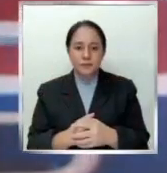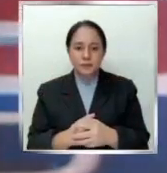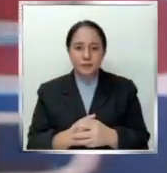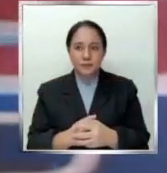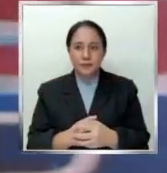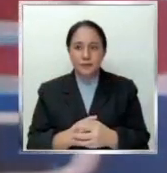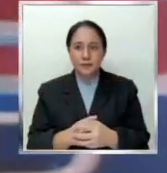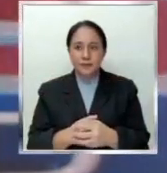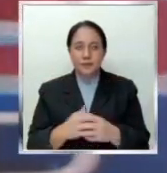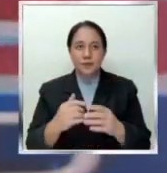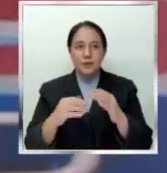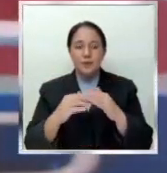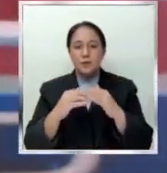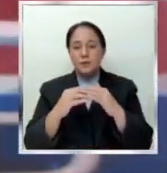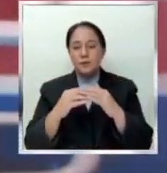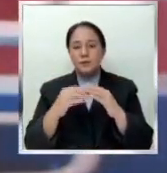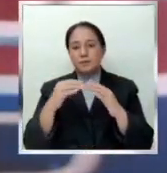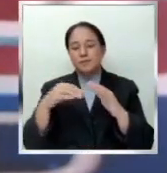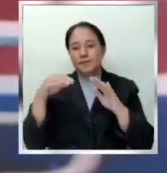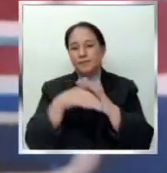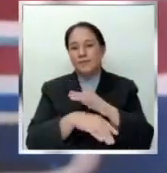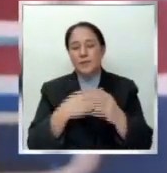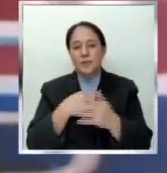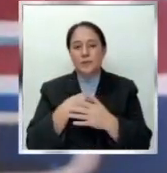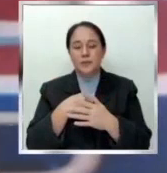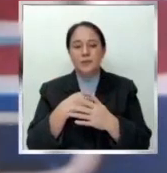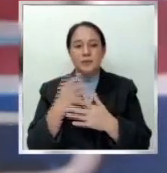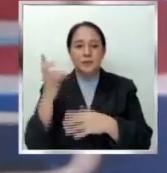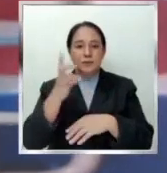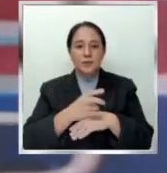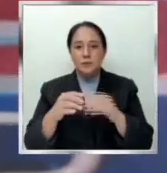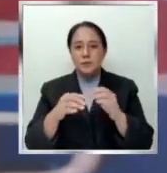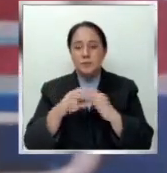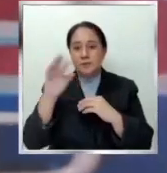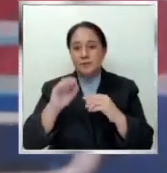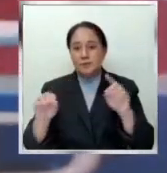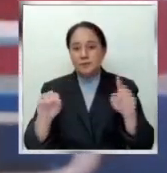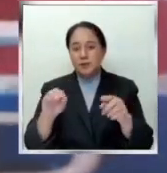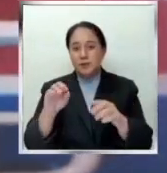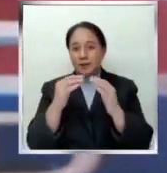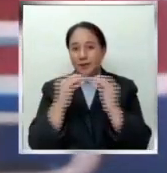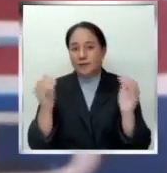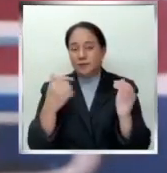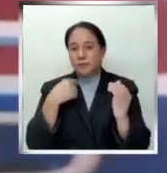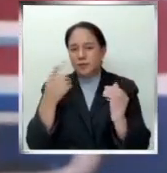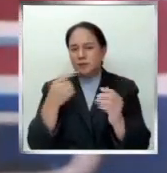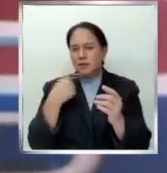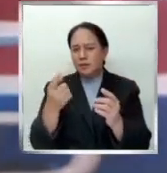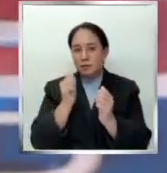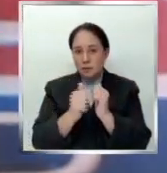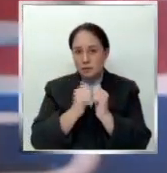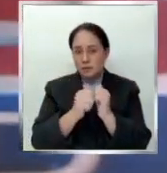Bumaba ang 7-day average growth rate ng COVID-19 sa Metro Manila ayon po sa Okta Research. Pero sa tingin ng grupo, hindi po ibig sabihin ito